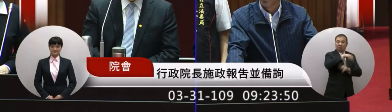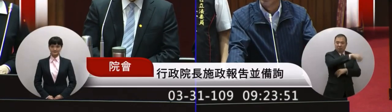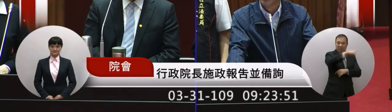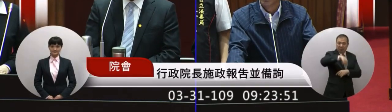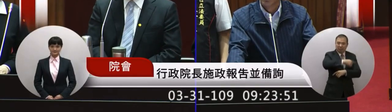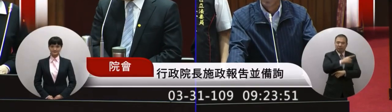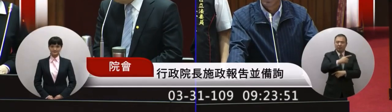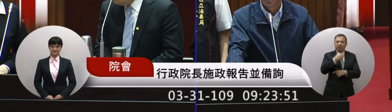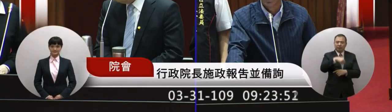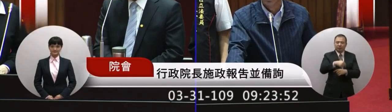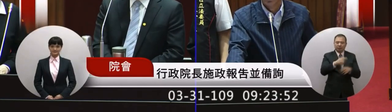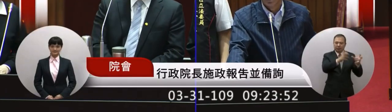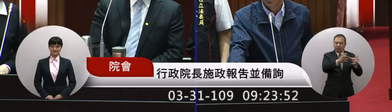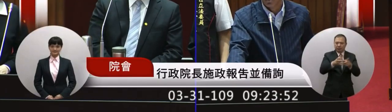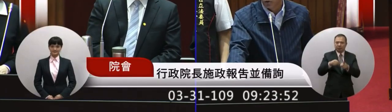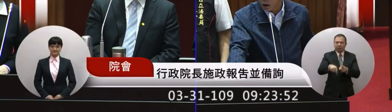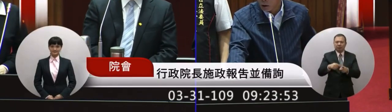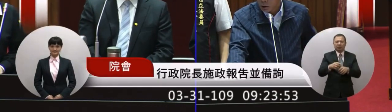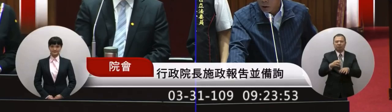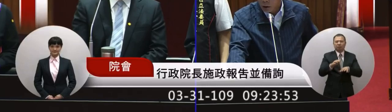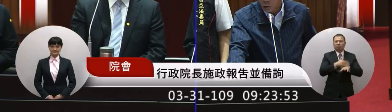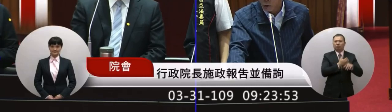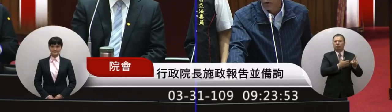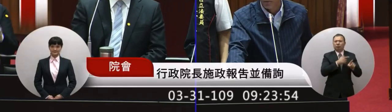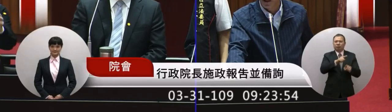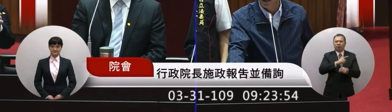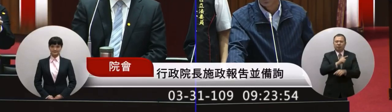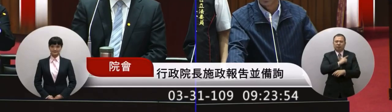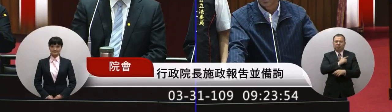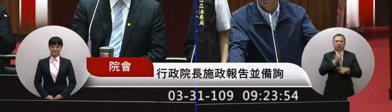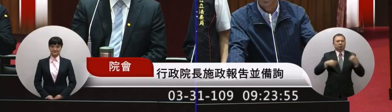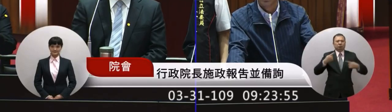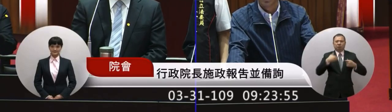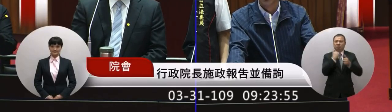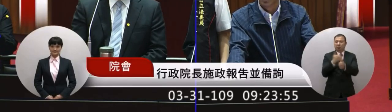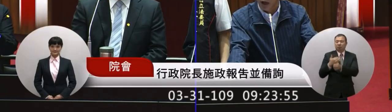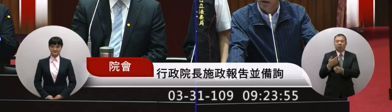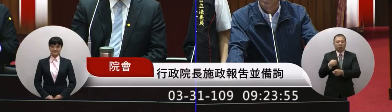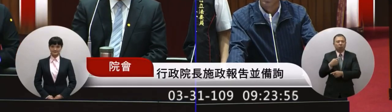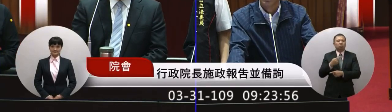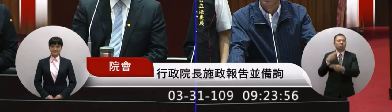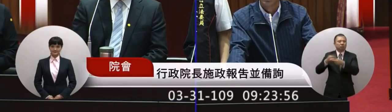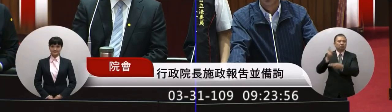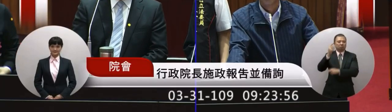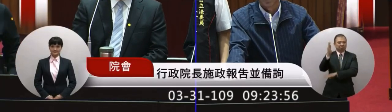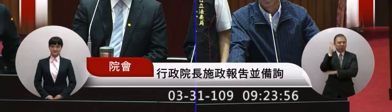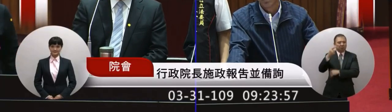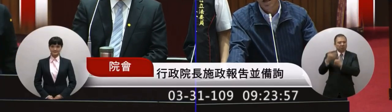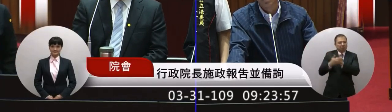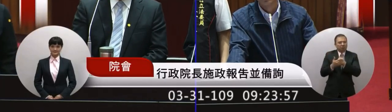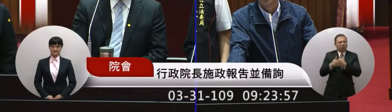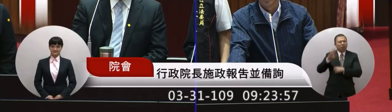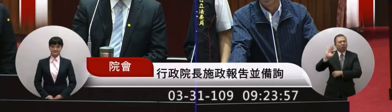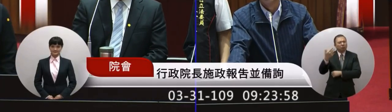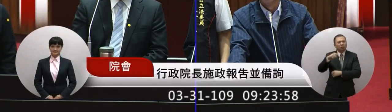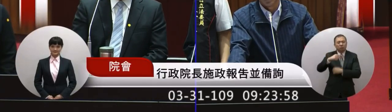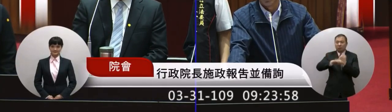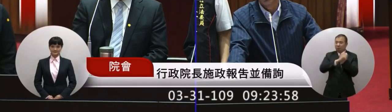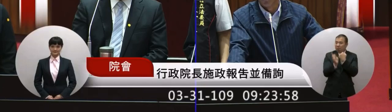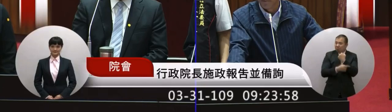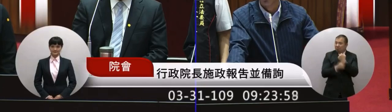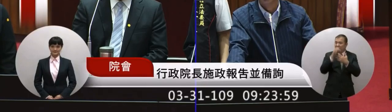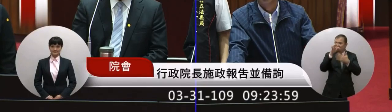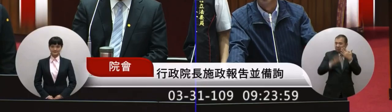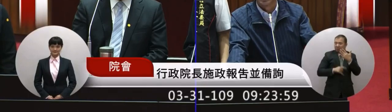没有裁员，那这个以我对我们内阁的信心，这个我是相信的。可是从法治面上